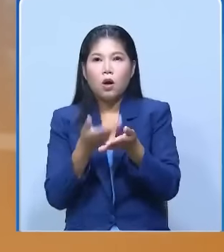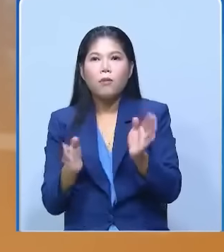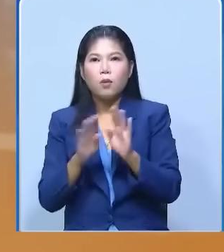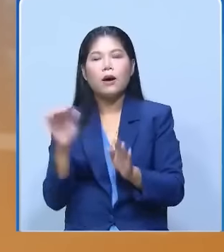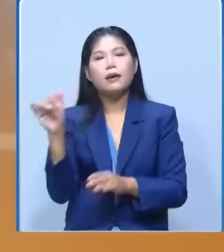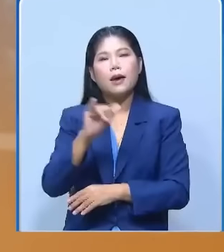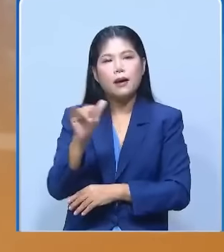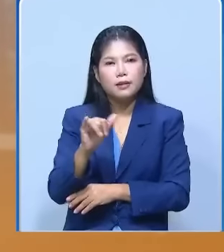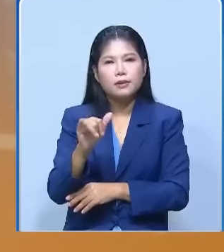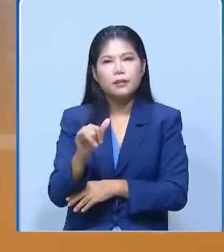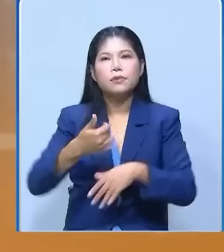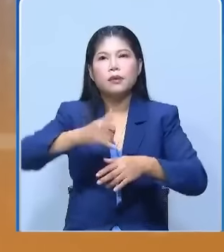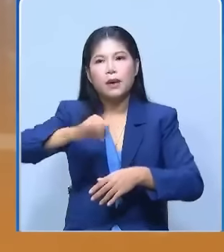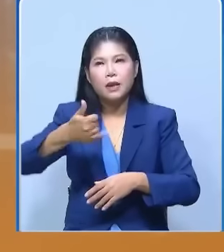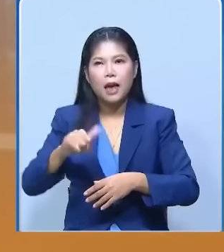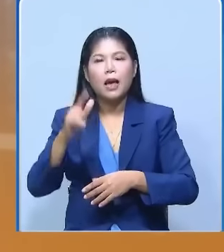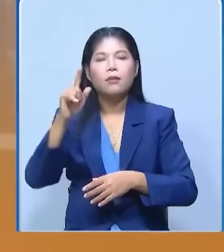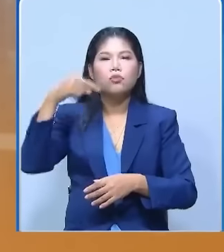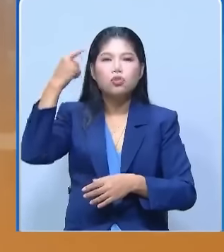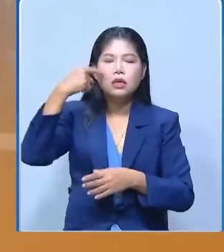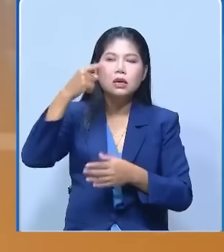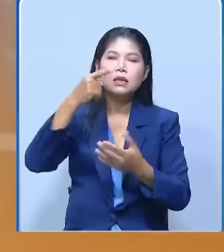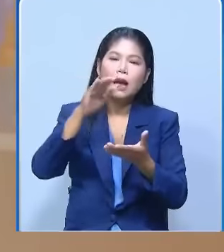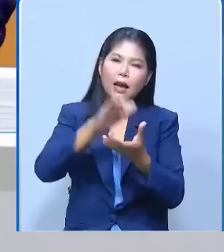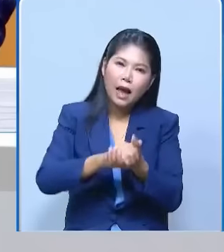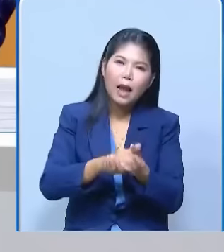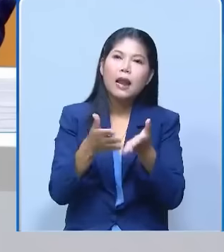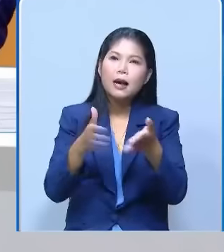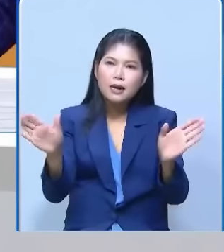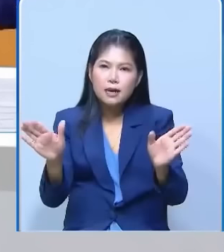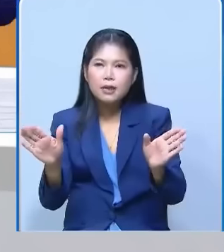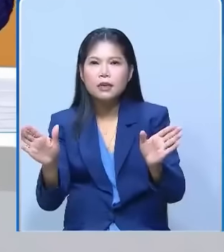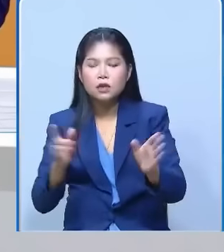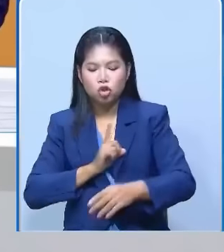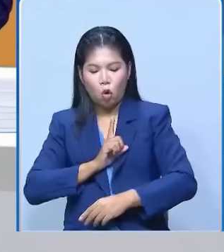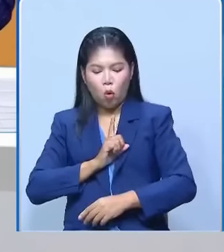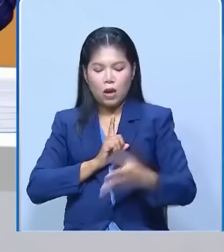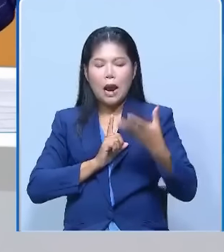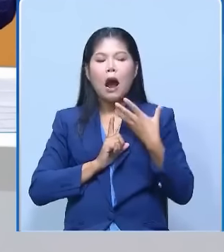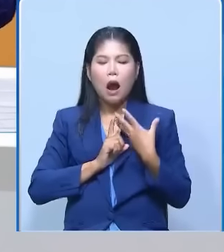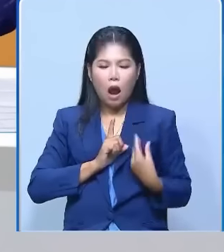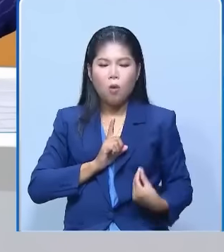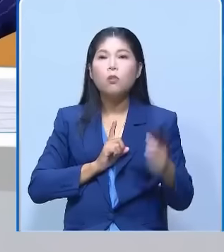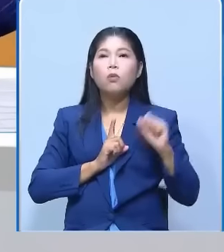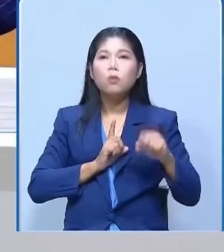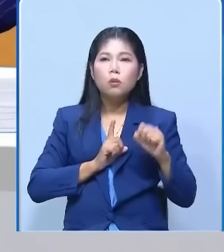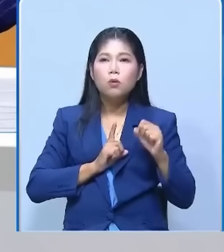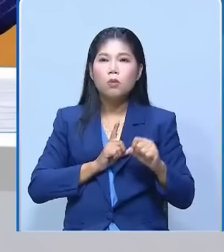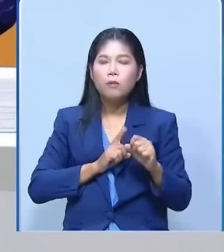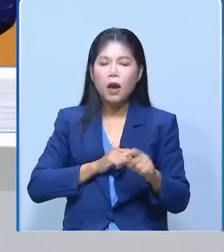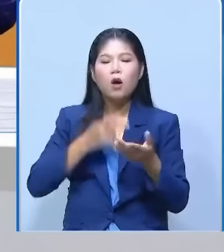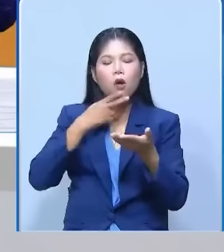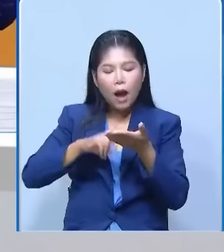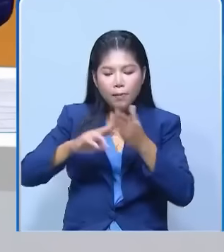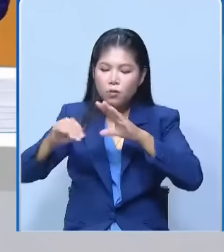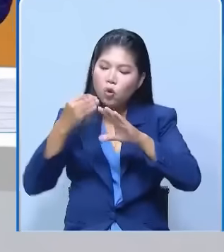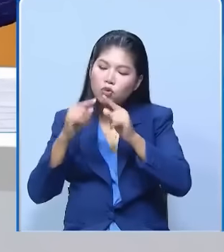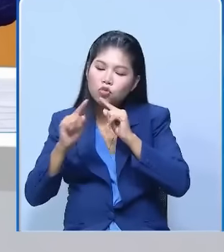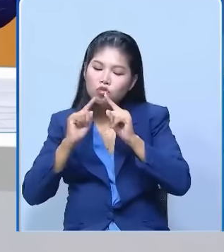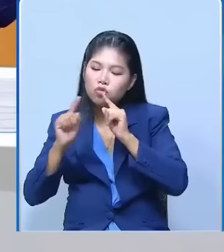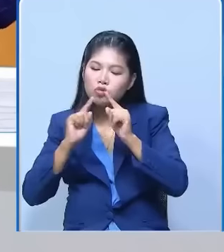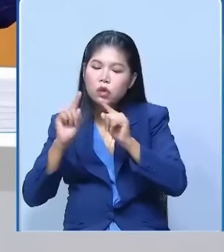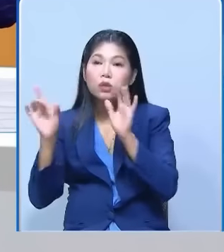หรือแบบบางทีเลิกรากับภรรยาเลิกรากับสามีไปแล้วใช่ไหมเขาก็จะเหงาไงหาเพื่อนคุยไงแล้วก็ถึงเวลาปุ๊บก็ช